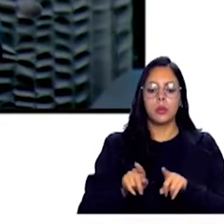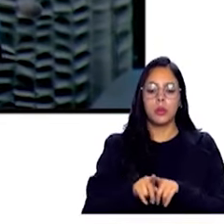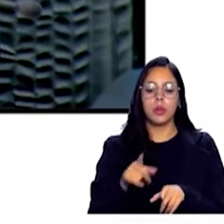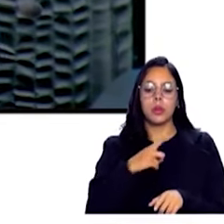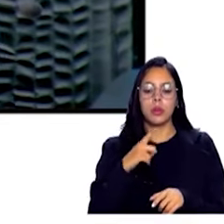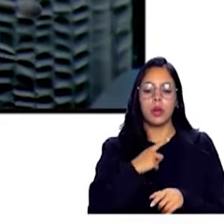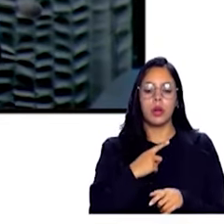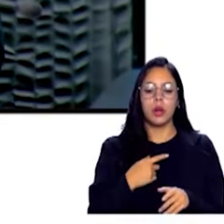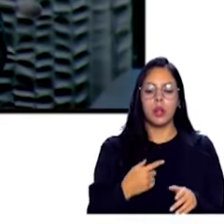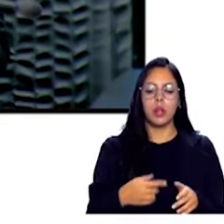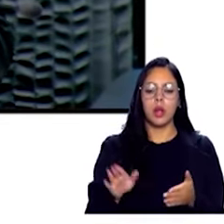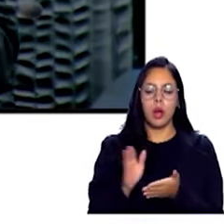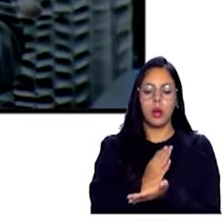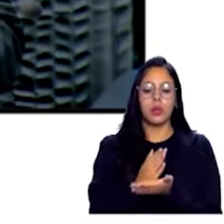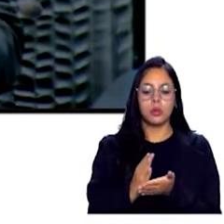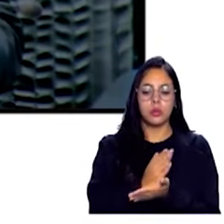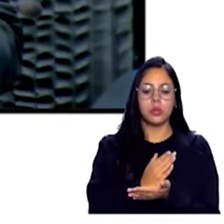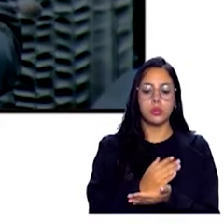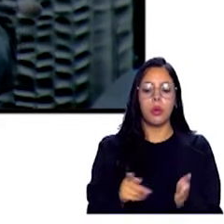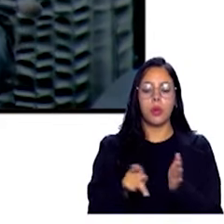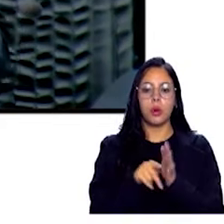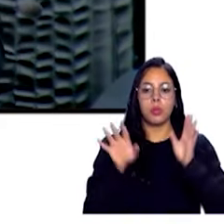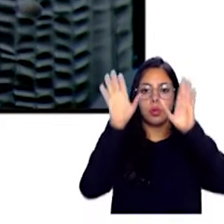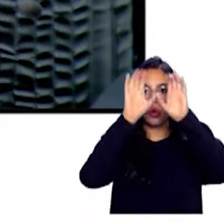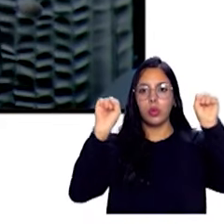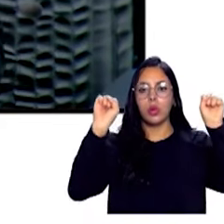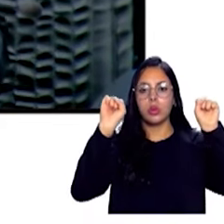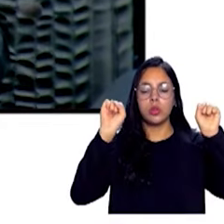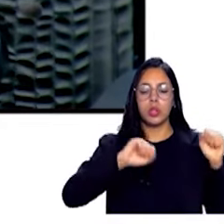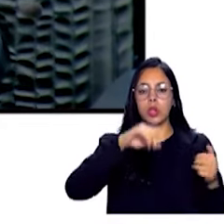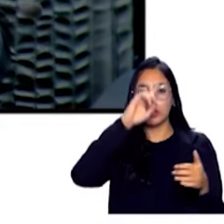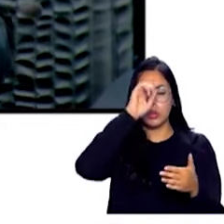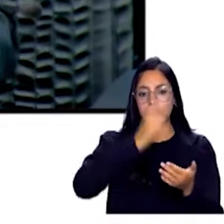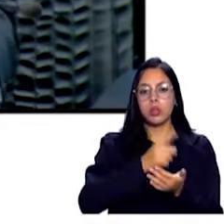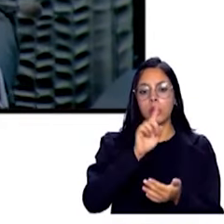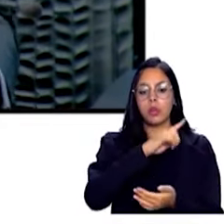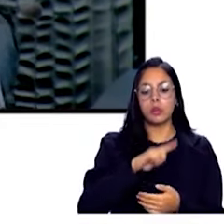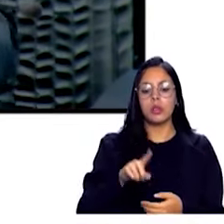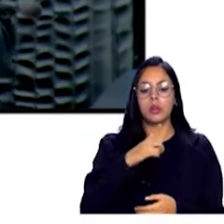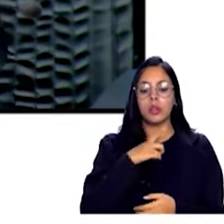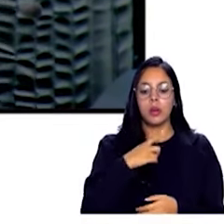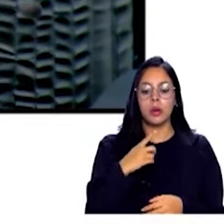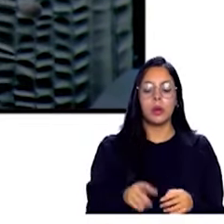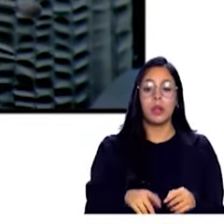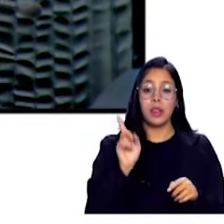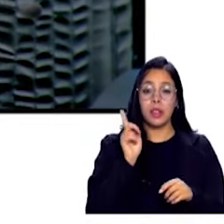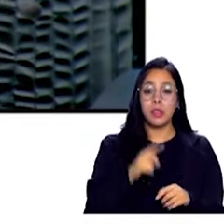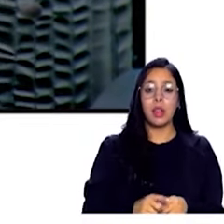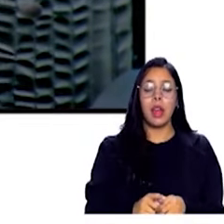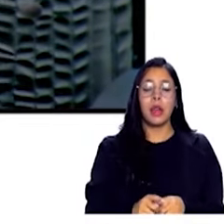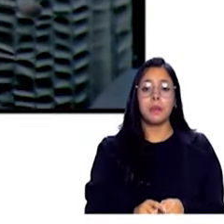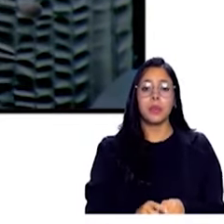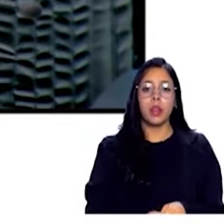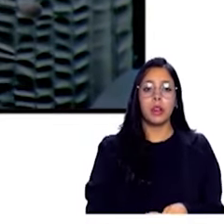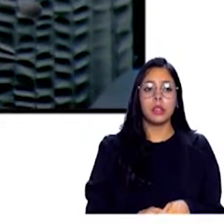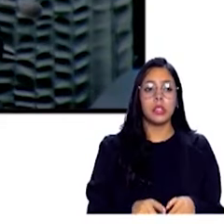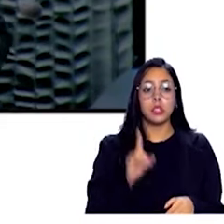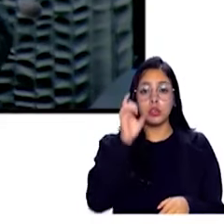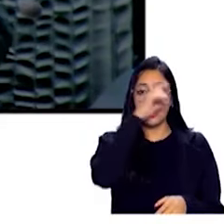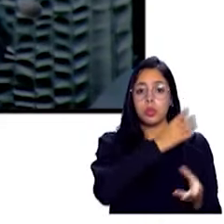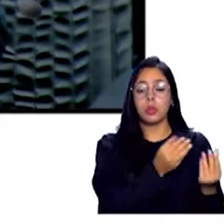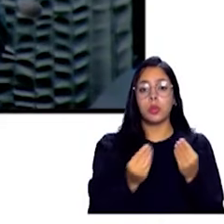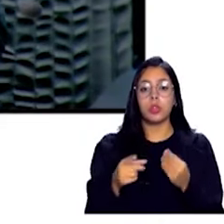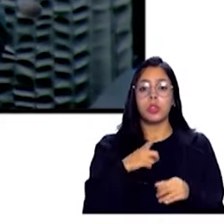de la cour de cassation ET une formation restreinte à trois magistrats au sein d'une Chambre Il Y A toute une